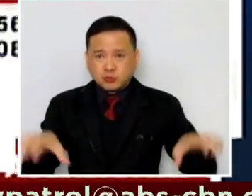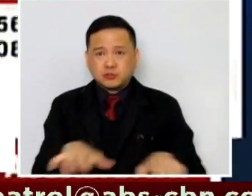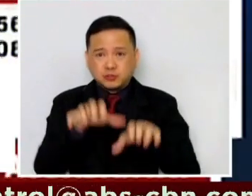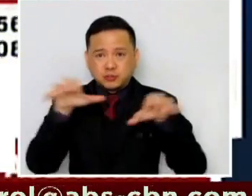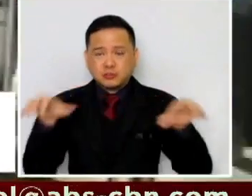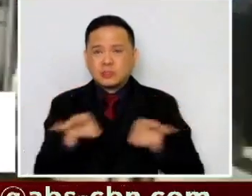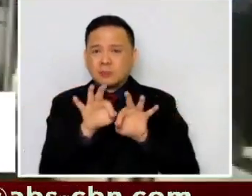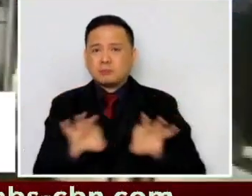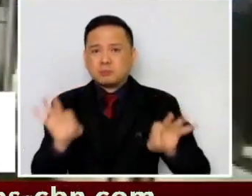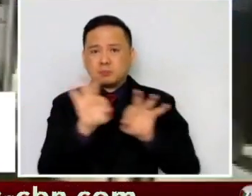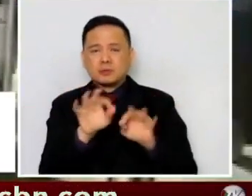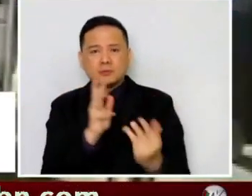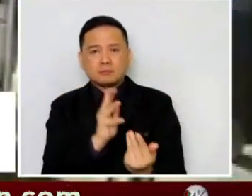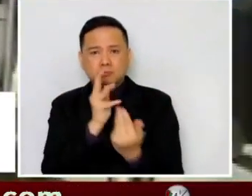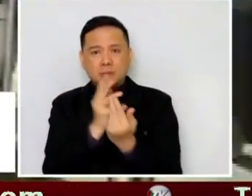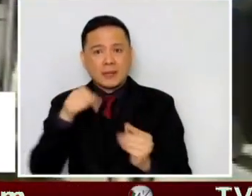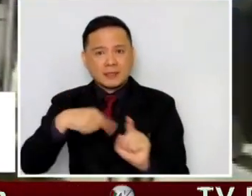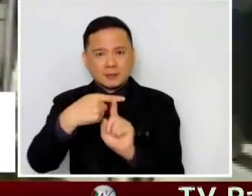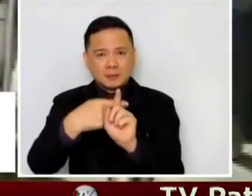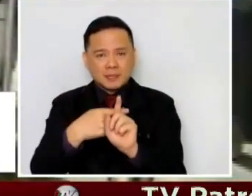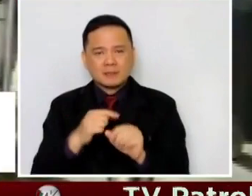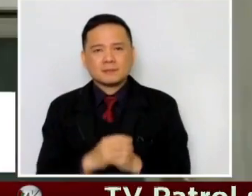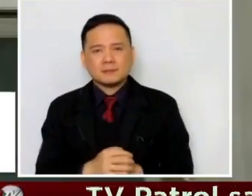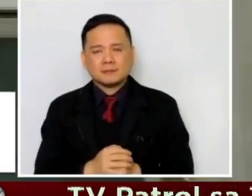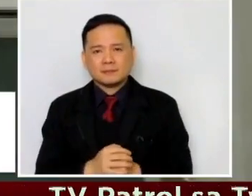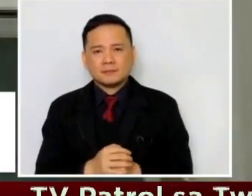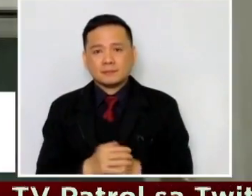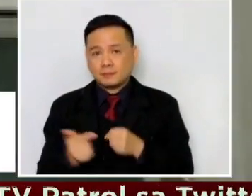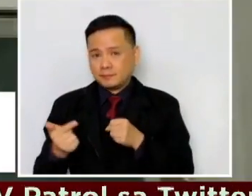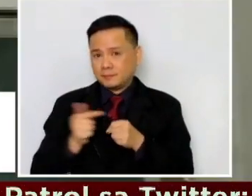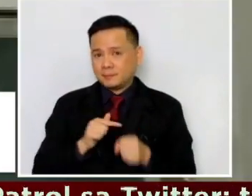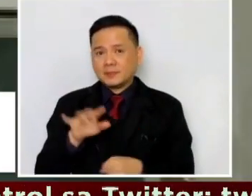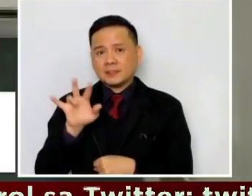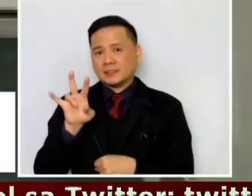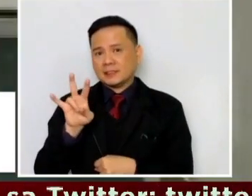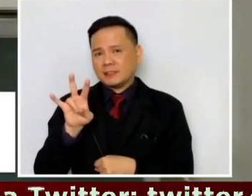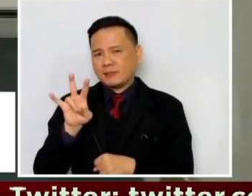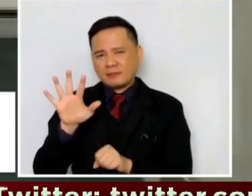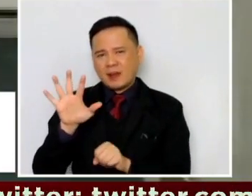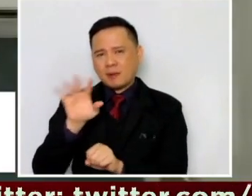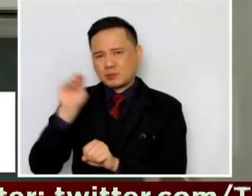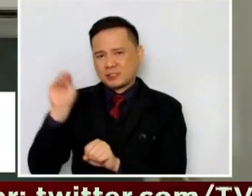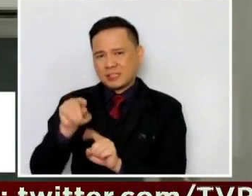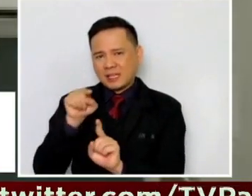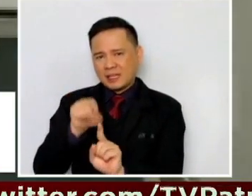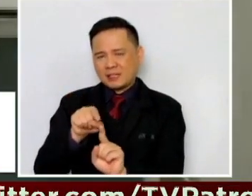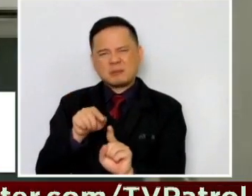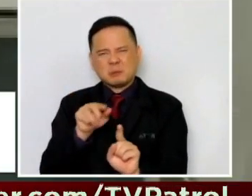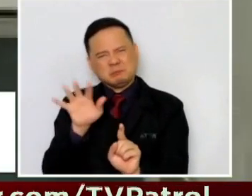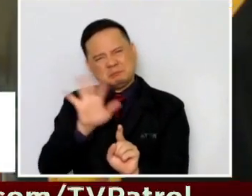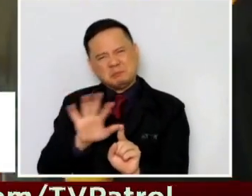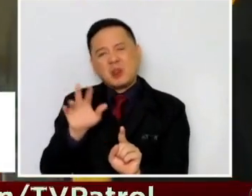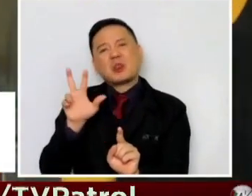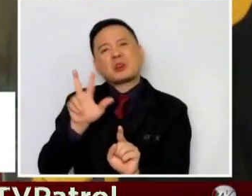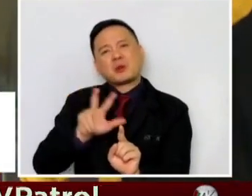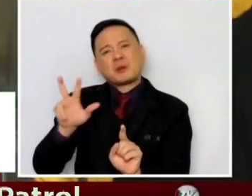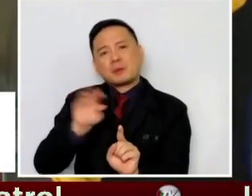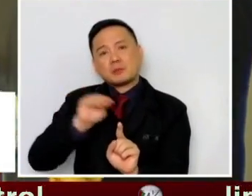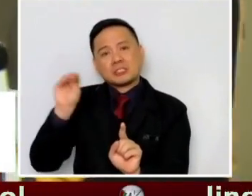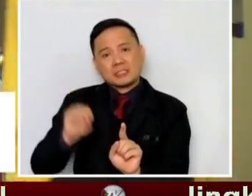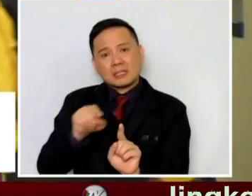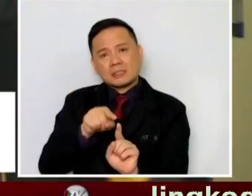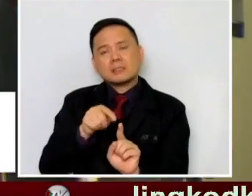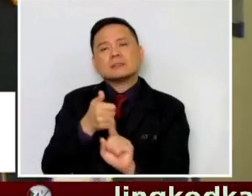pong mga susunod na buwan. Sa ngayon, nasa 75% o 3 sa bawat 4 na tauhan ng Bureau of Immigration ang